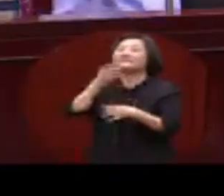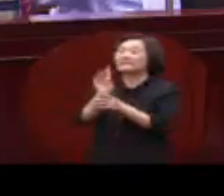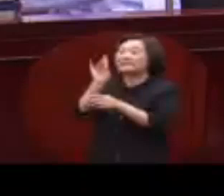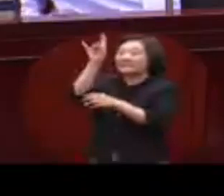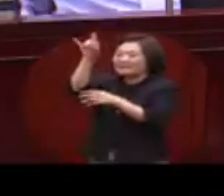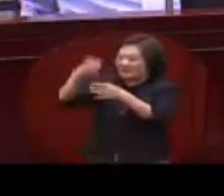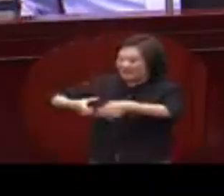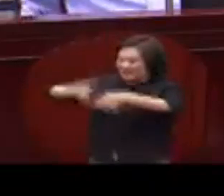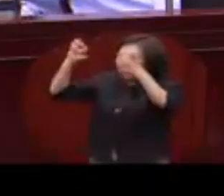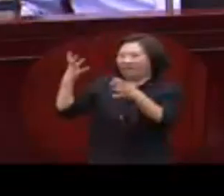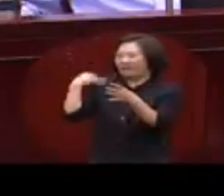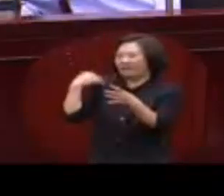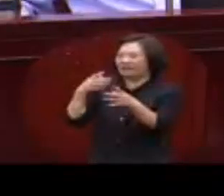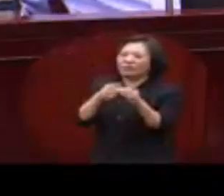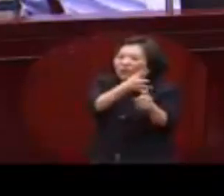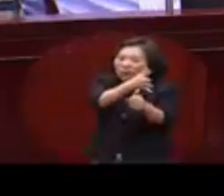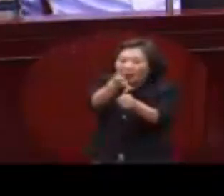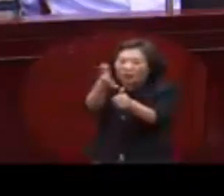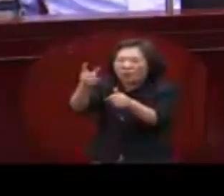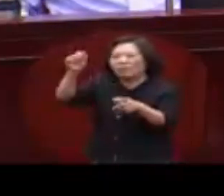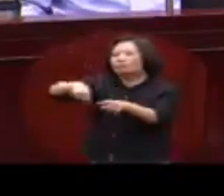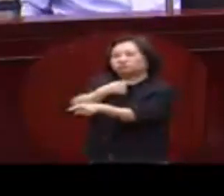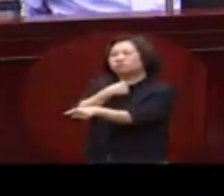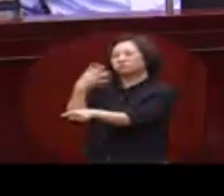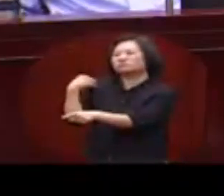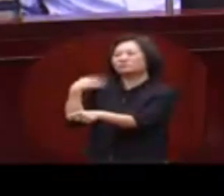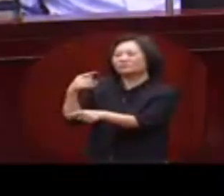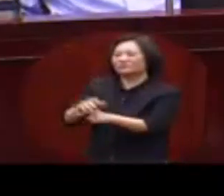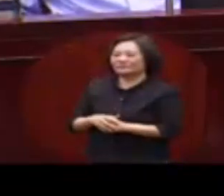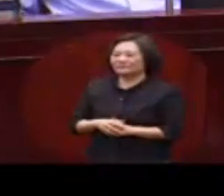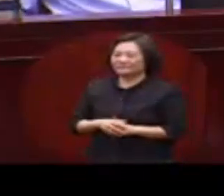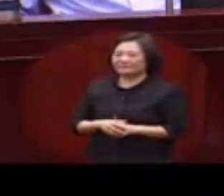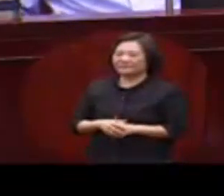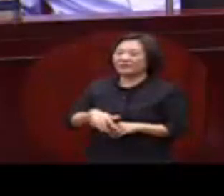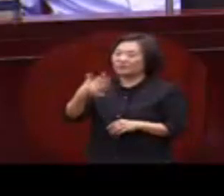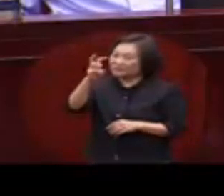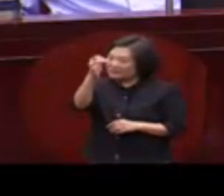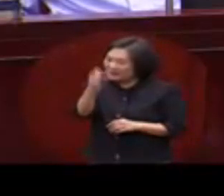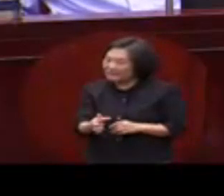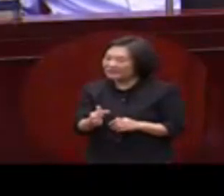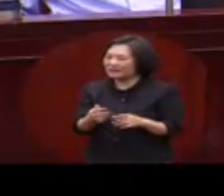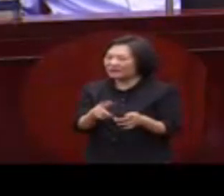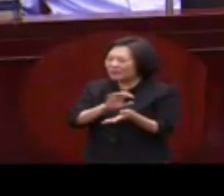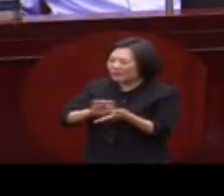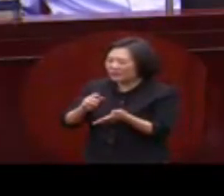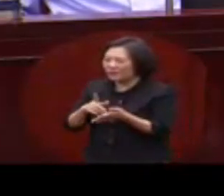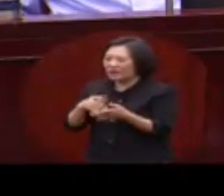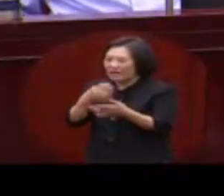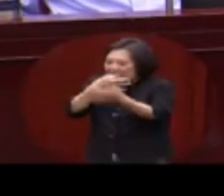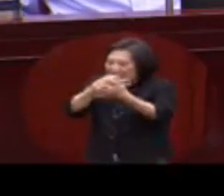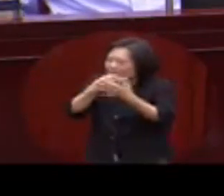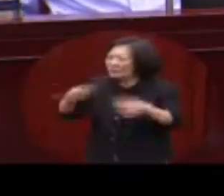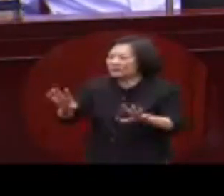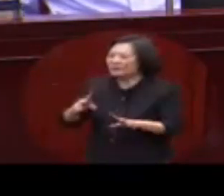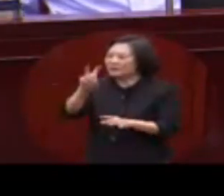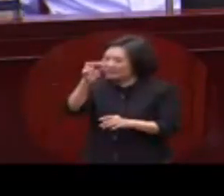了。财务的话是这样的哦，我们已经还了530亿哈，利息省了21亿了哦。